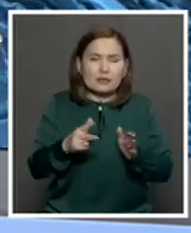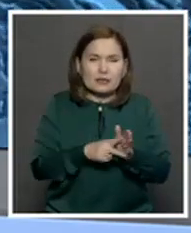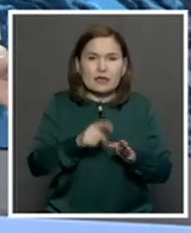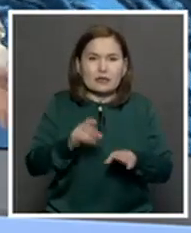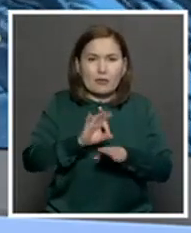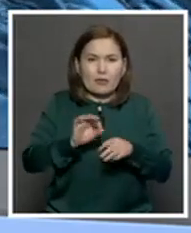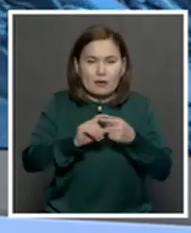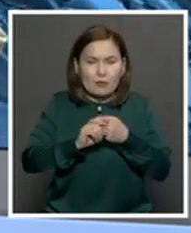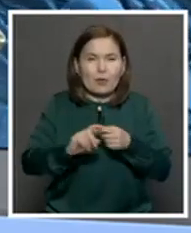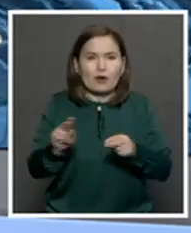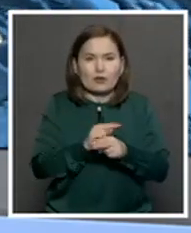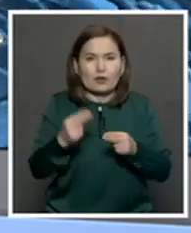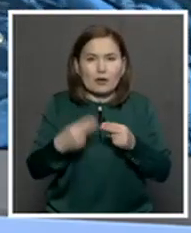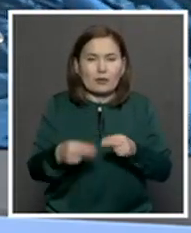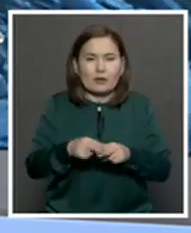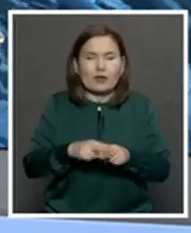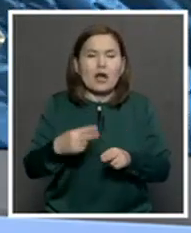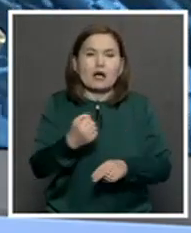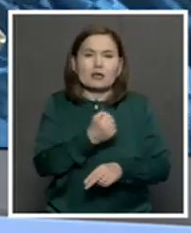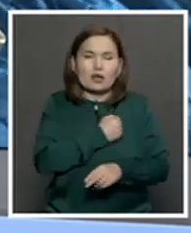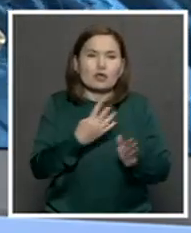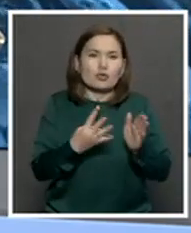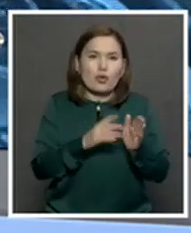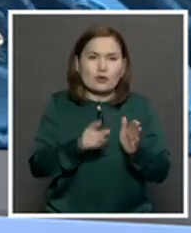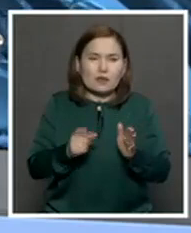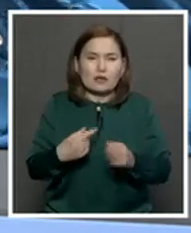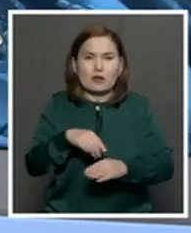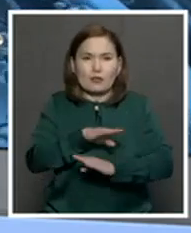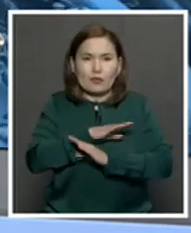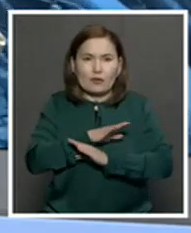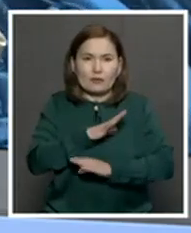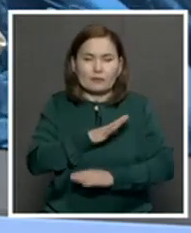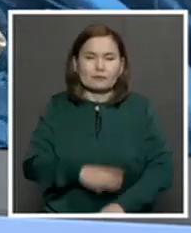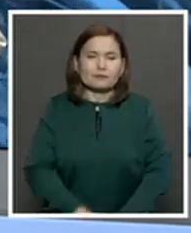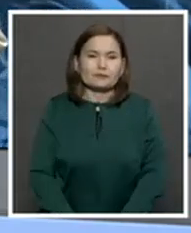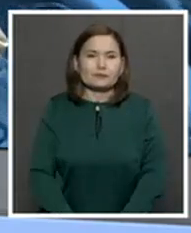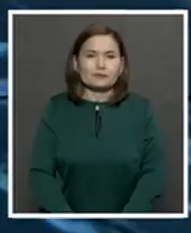шықты. Өкінішке орай, ковидтен 9 адам пневмониядан бір науқас көз жұмды.